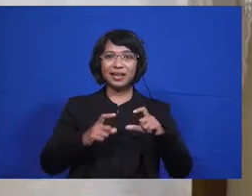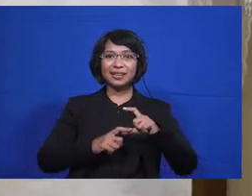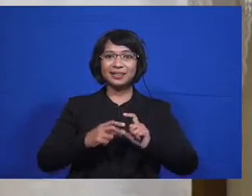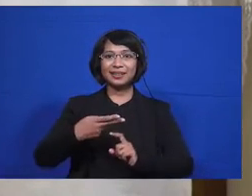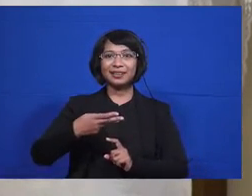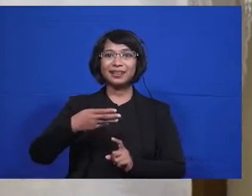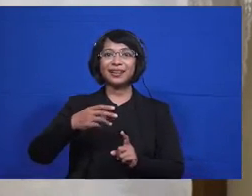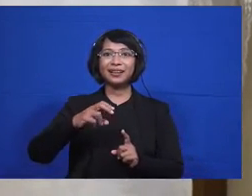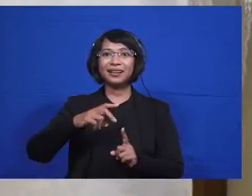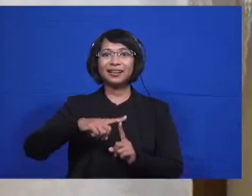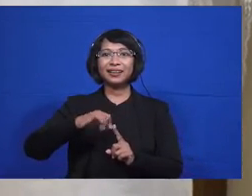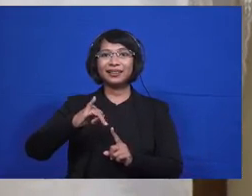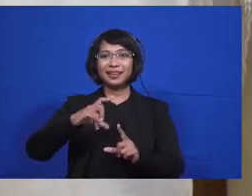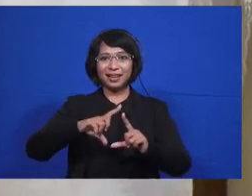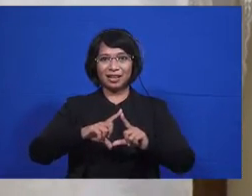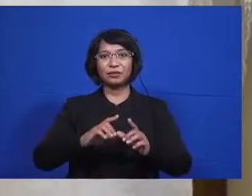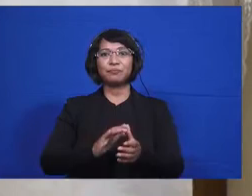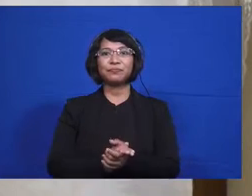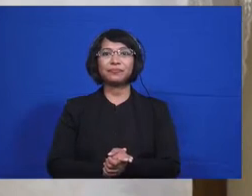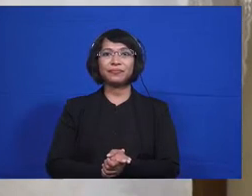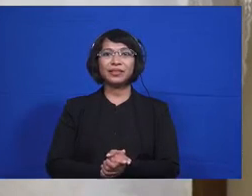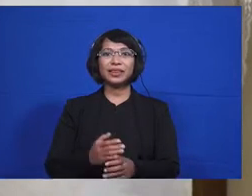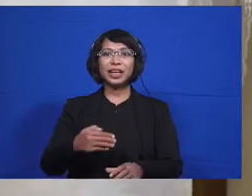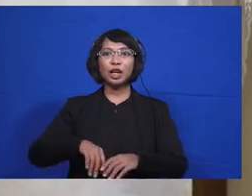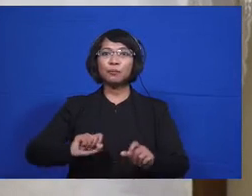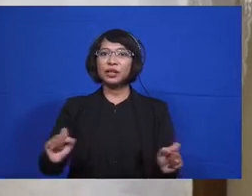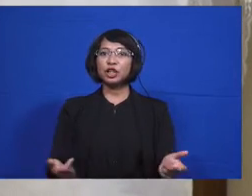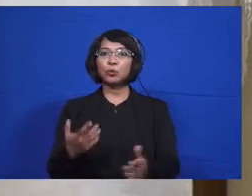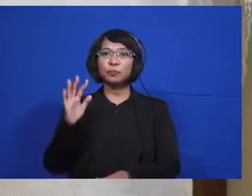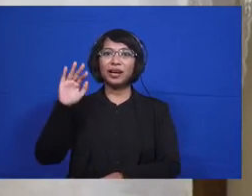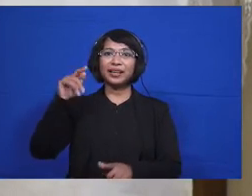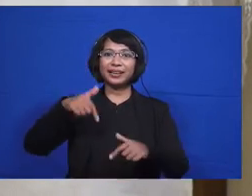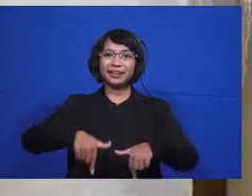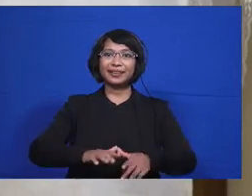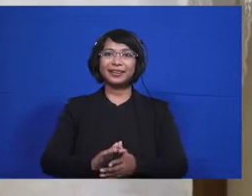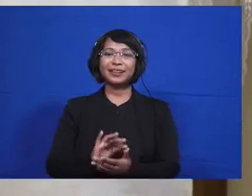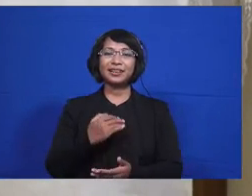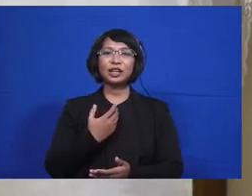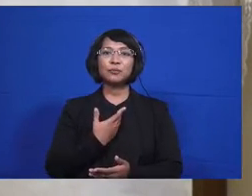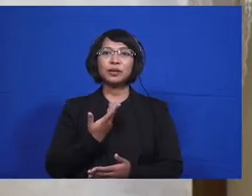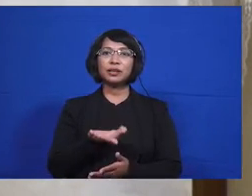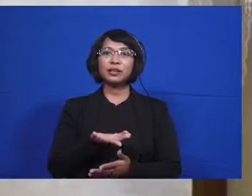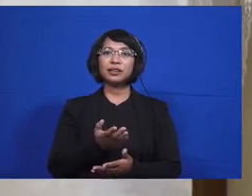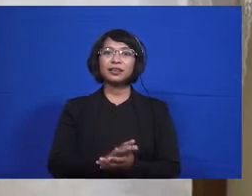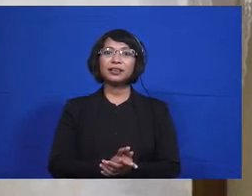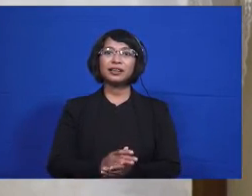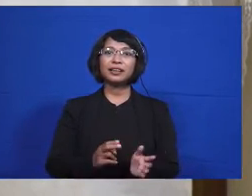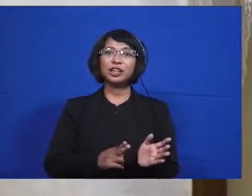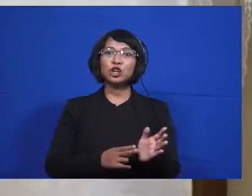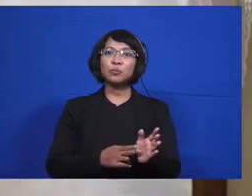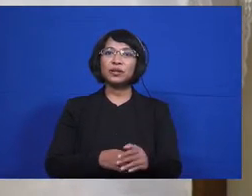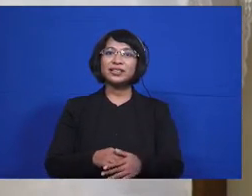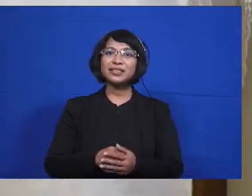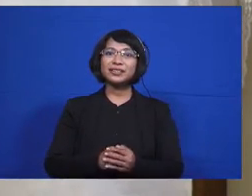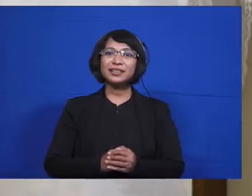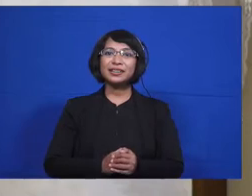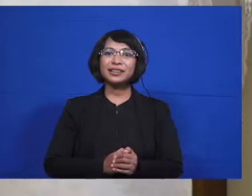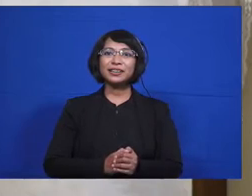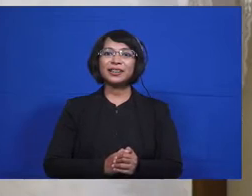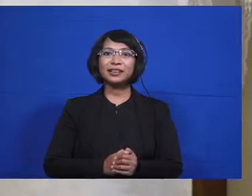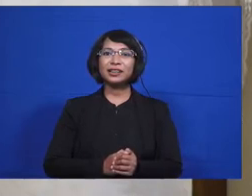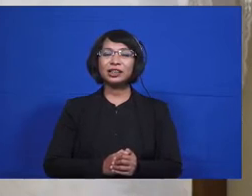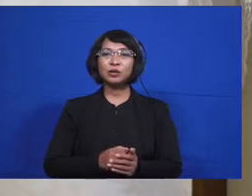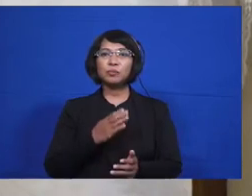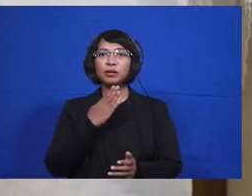dalam perjalanan panggilan kami. Selanjutnya, kami para neomis, para imam baru hendak mengucapkan